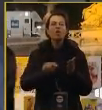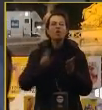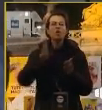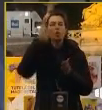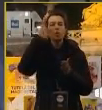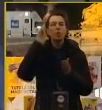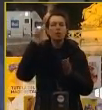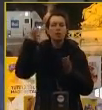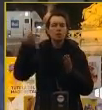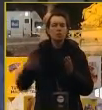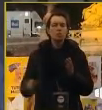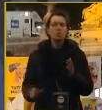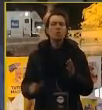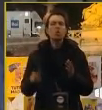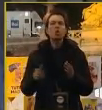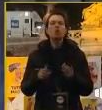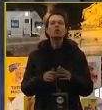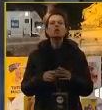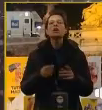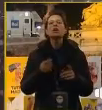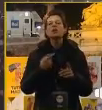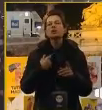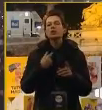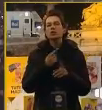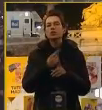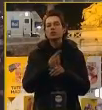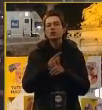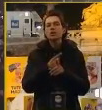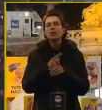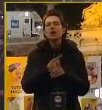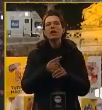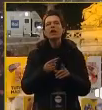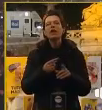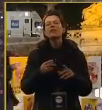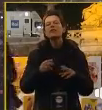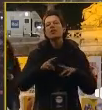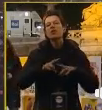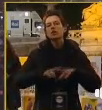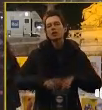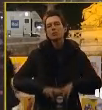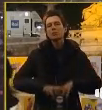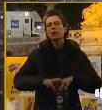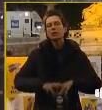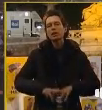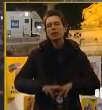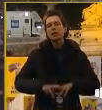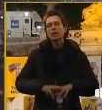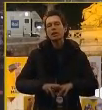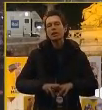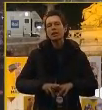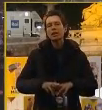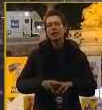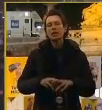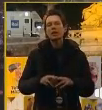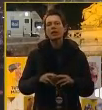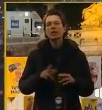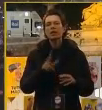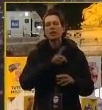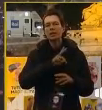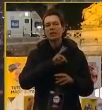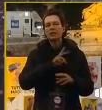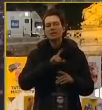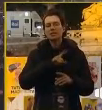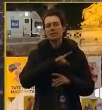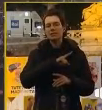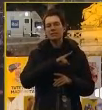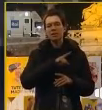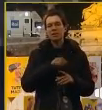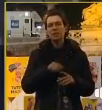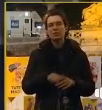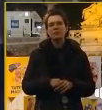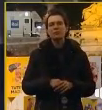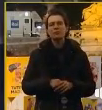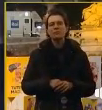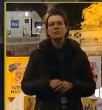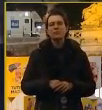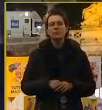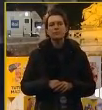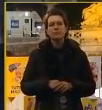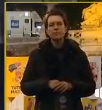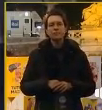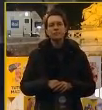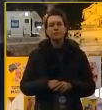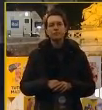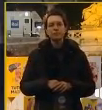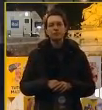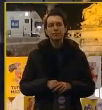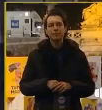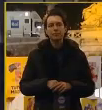io devo mantenere un po' il mio matrimonio, abbiate pazienza, poi devo raddoppiare il cubaggio della casa, insomma, devo